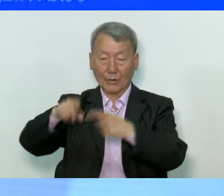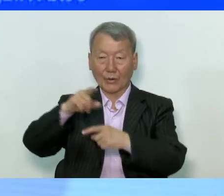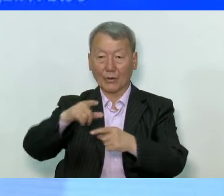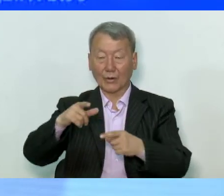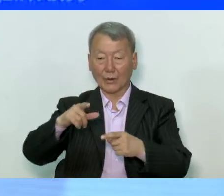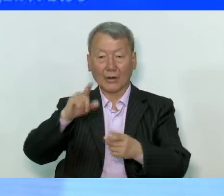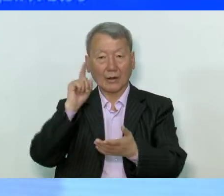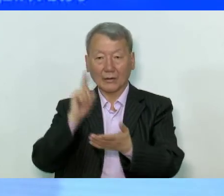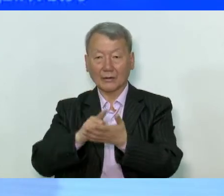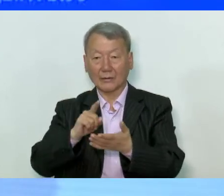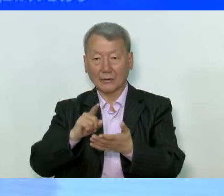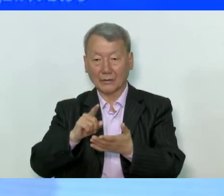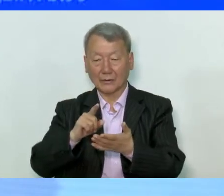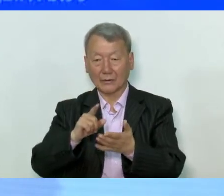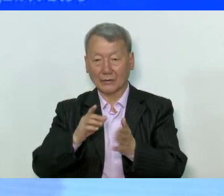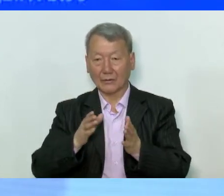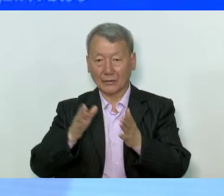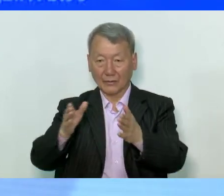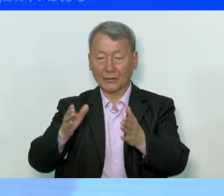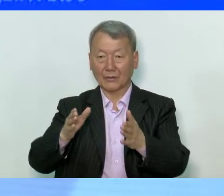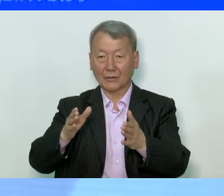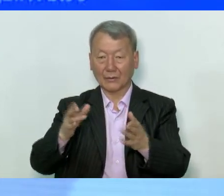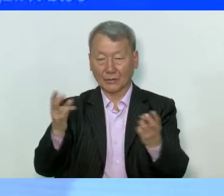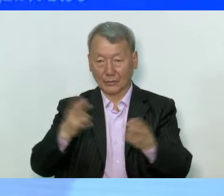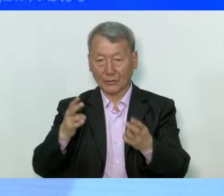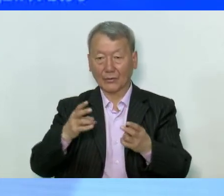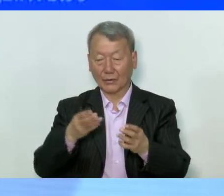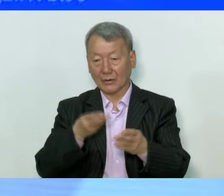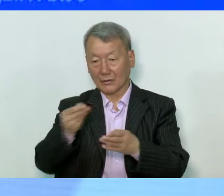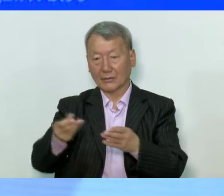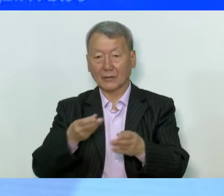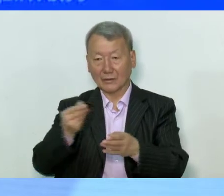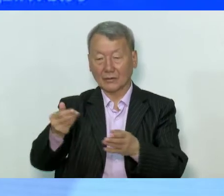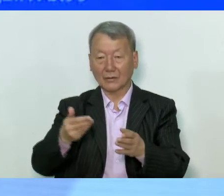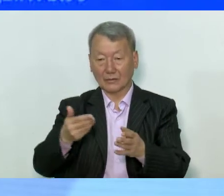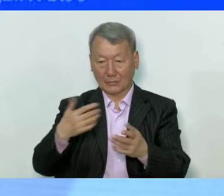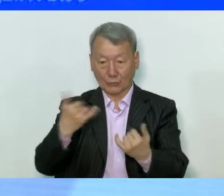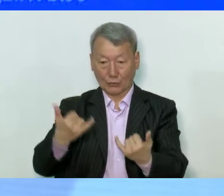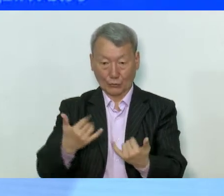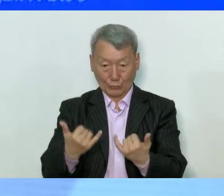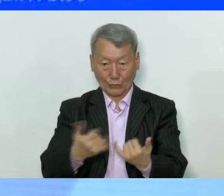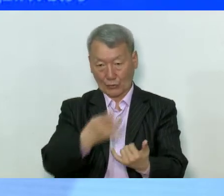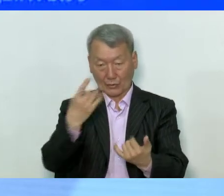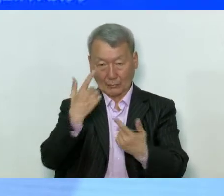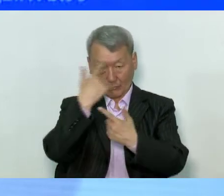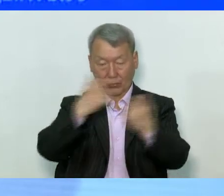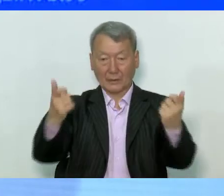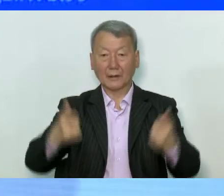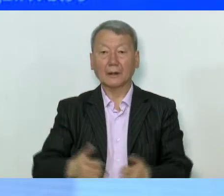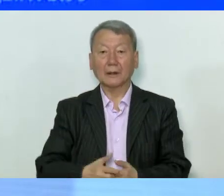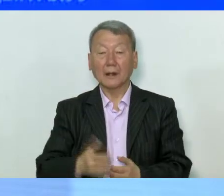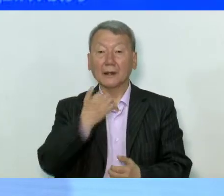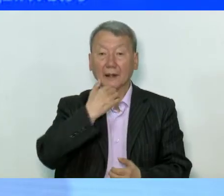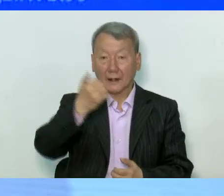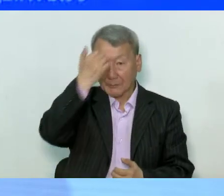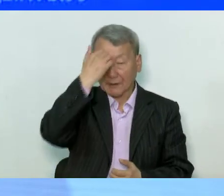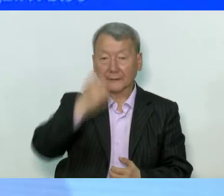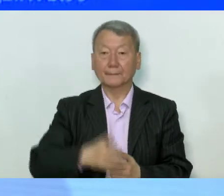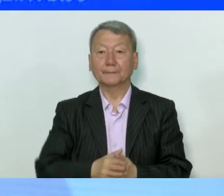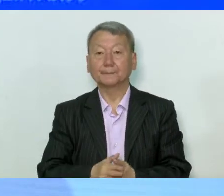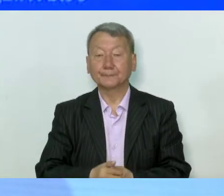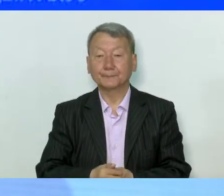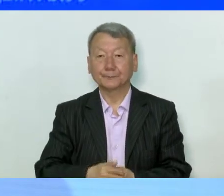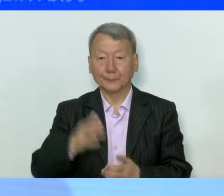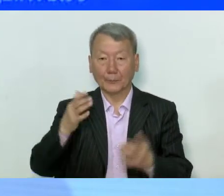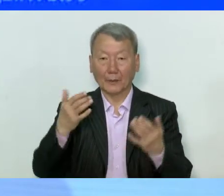ошонун салыгын милдеттүү түрдө төгүш керек, төккөнгө чакырып кетебиз. Рахмат.